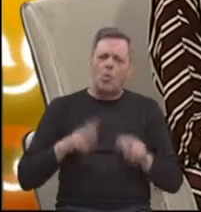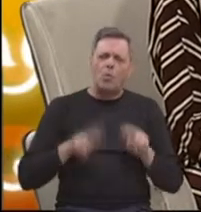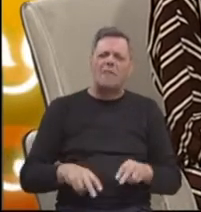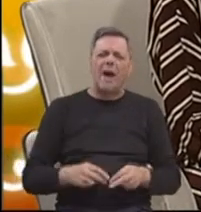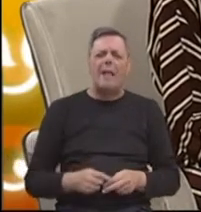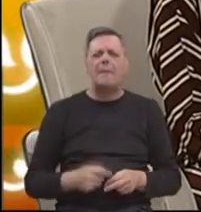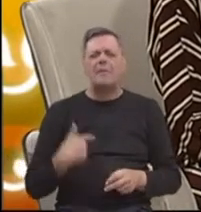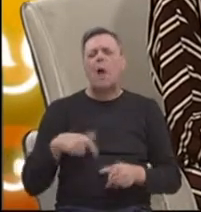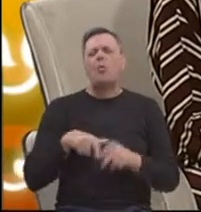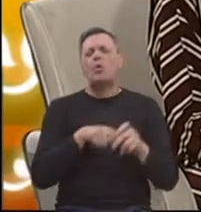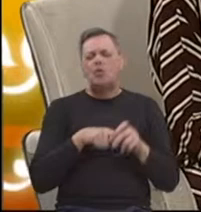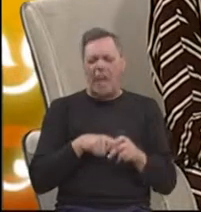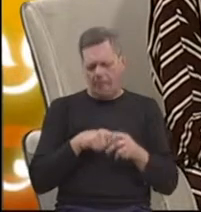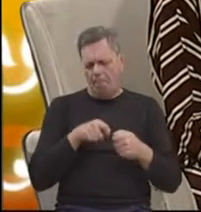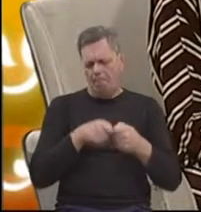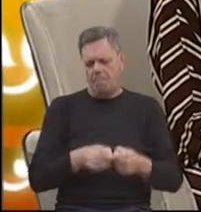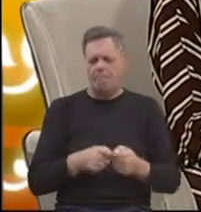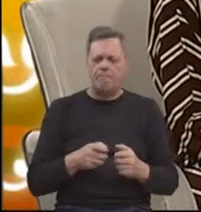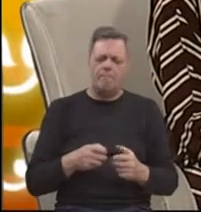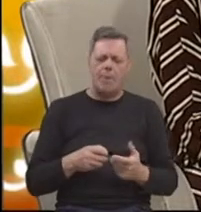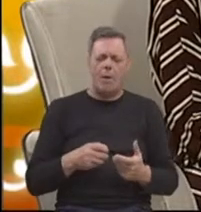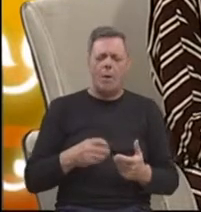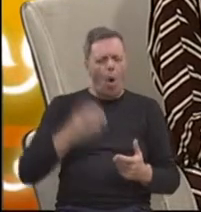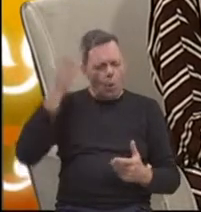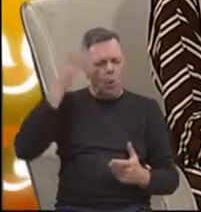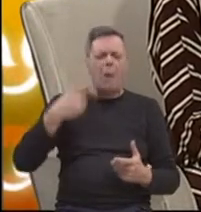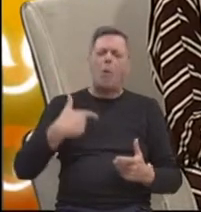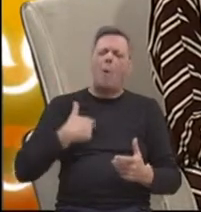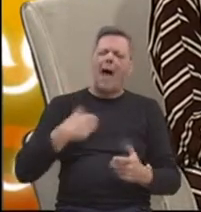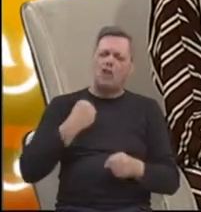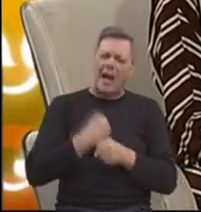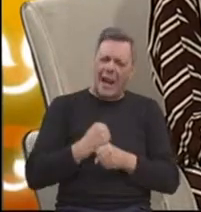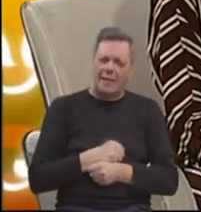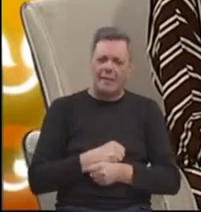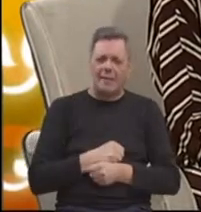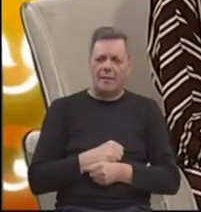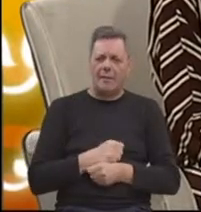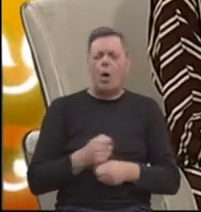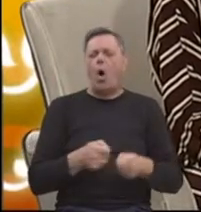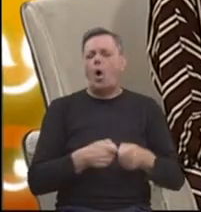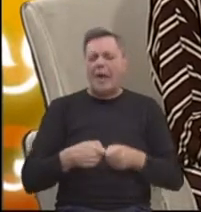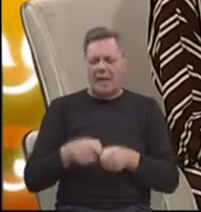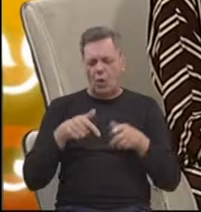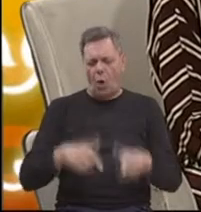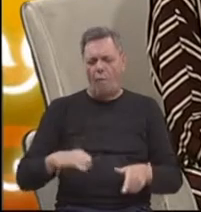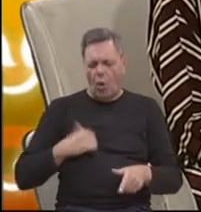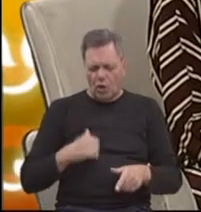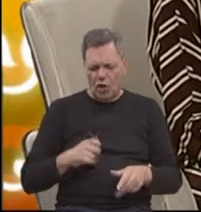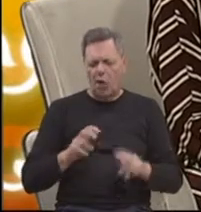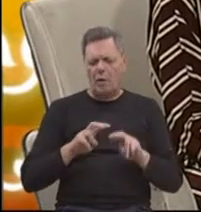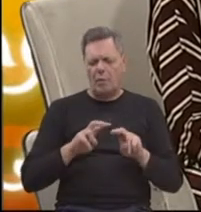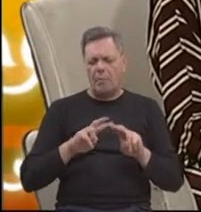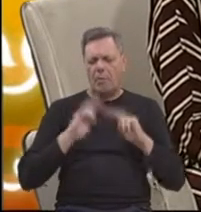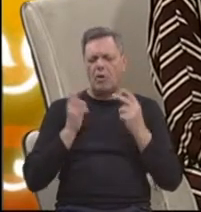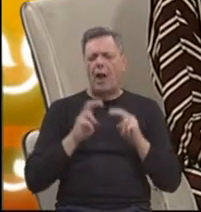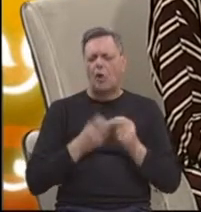se sa udruženjem okrunimo na neki način i naš rad dosadašnji, tako da je evo organizator ovogodišnjeg Međunarodnog kongresa